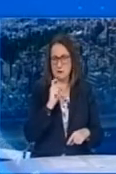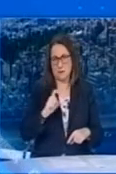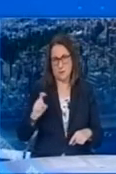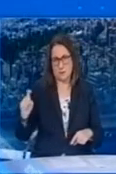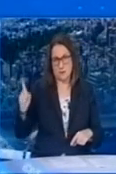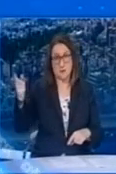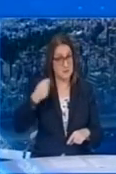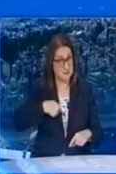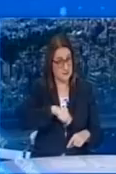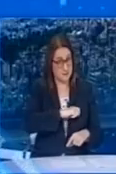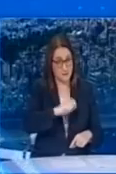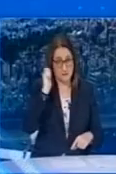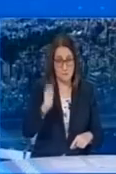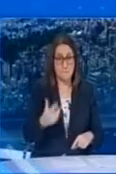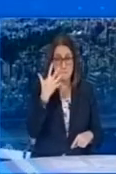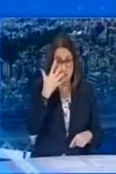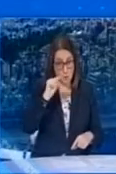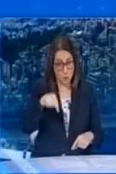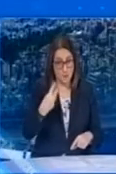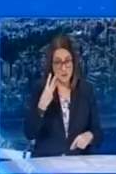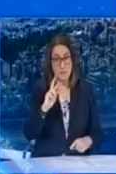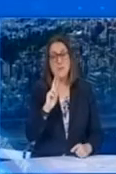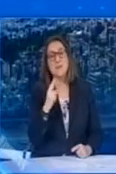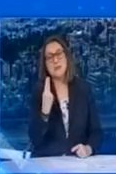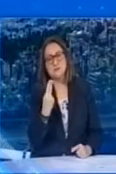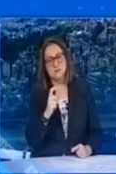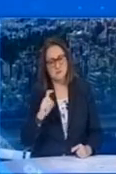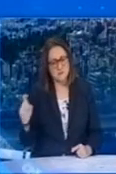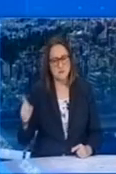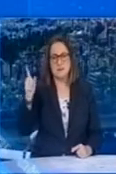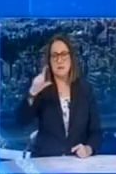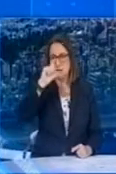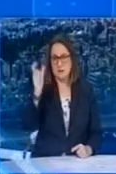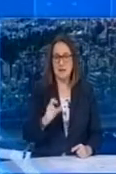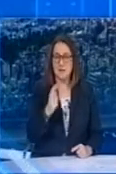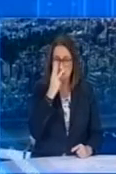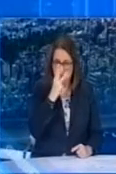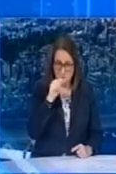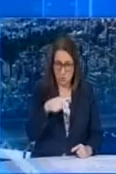στιγμή που η Ισπανία έδωσε 5,3 δις και η Ιταλία 3,3 δις.